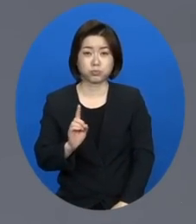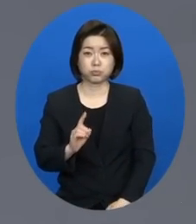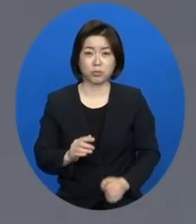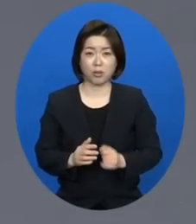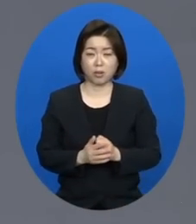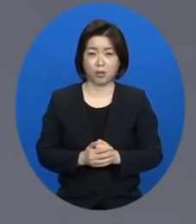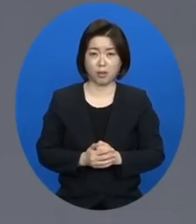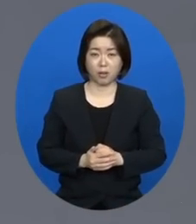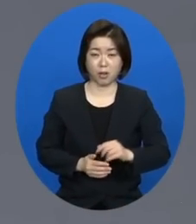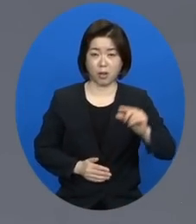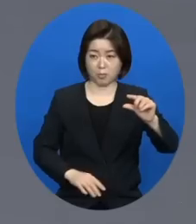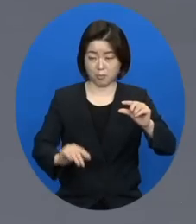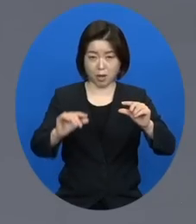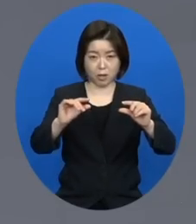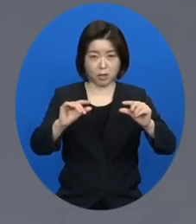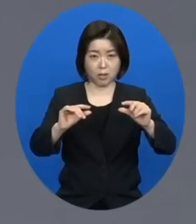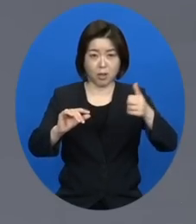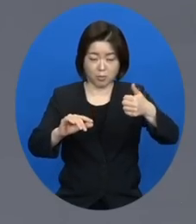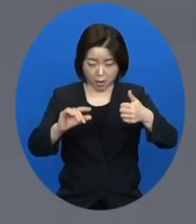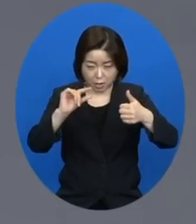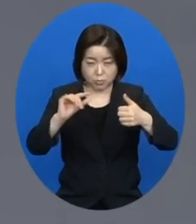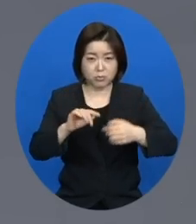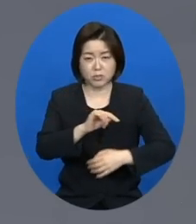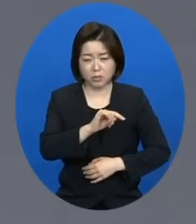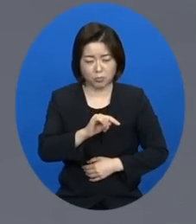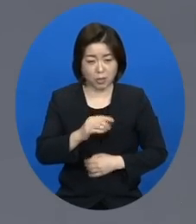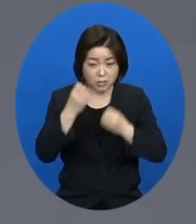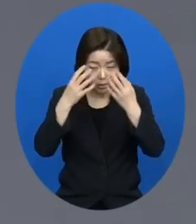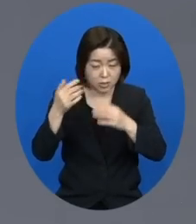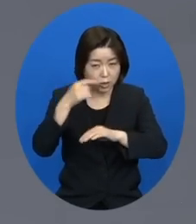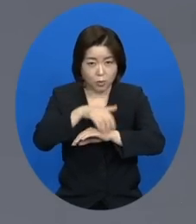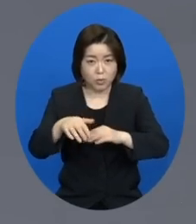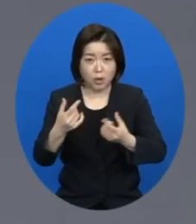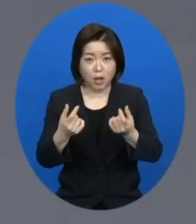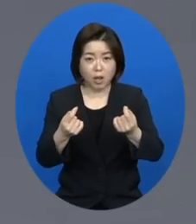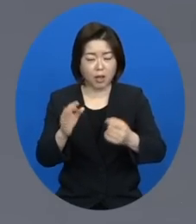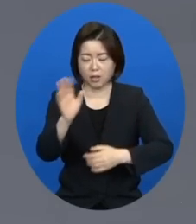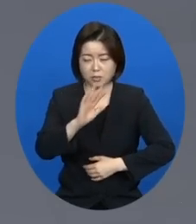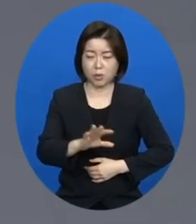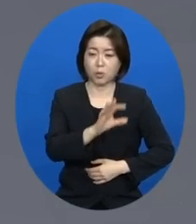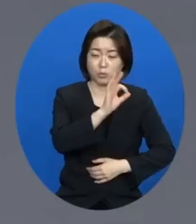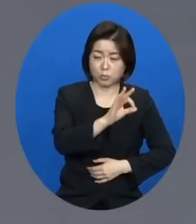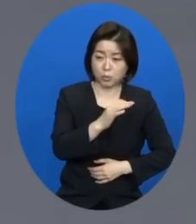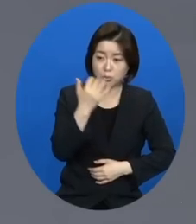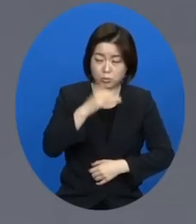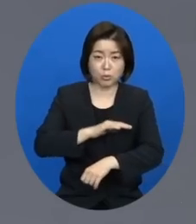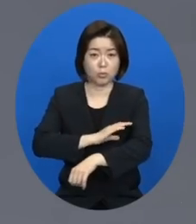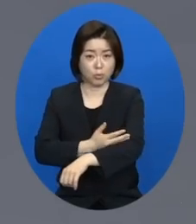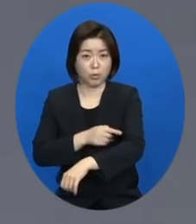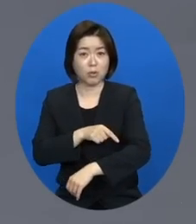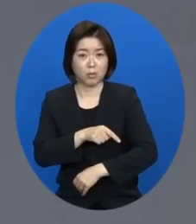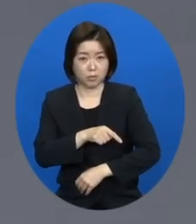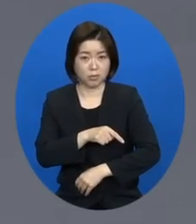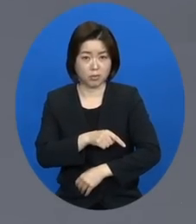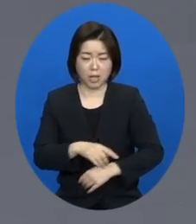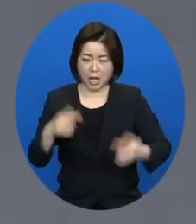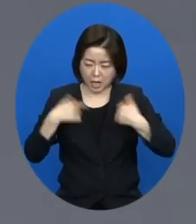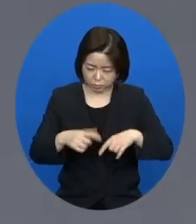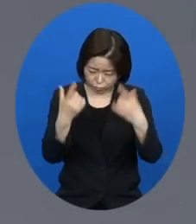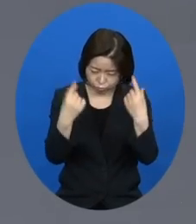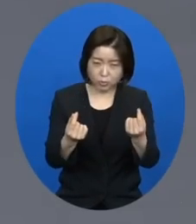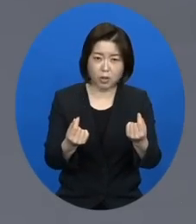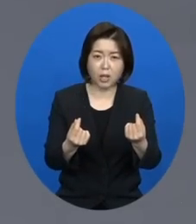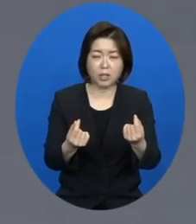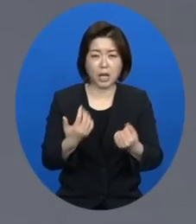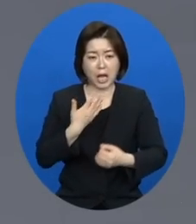뭐 5G 산업 세대에 뭐 새로운 전략 어린 거 없어요. 그냥 돈, 성, 권력 항상 동일한. 근데